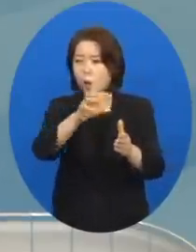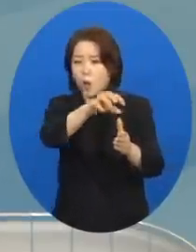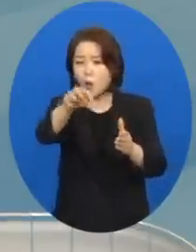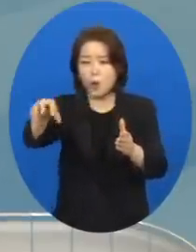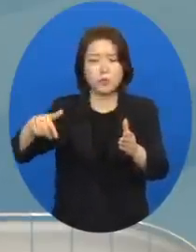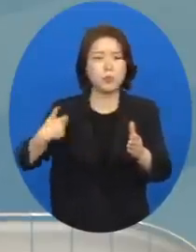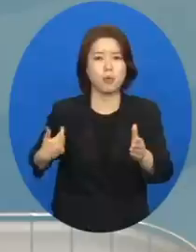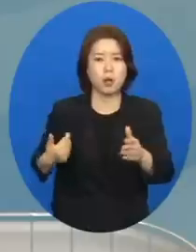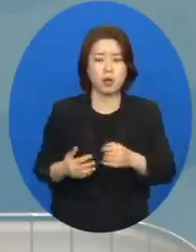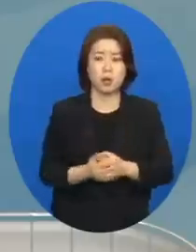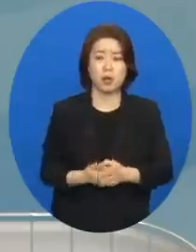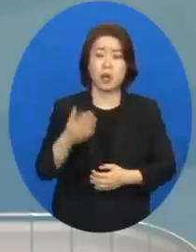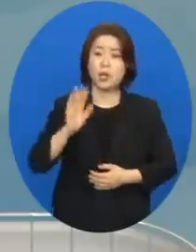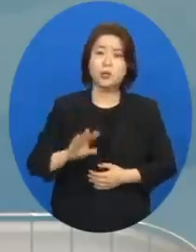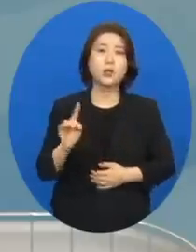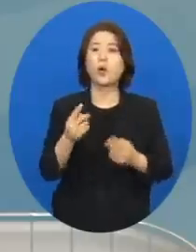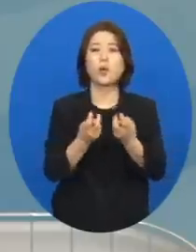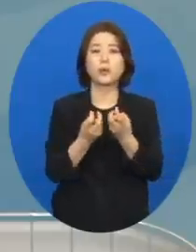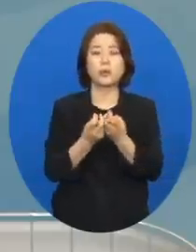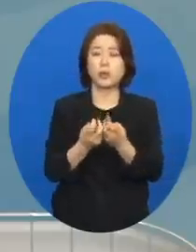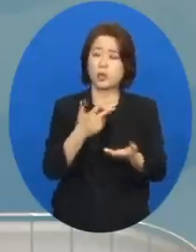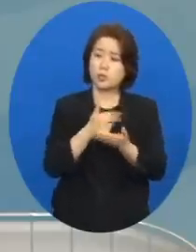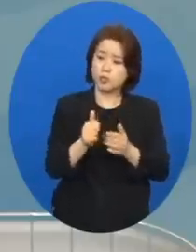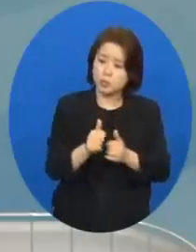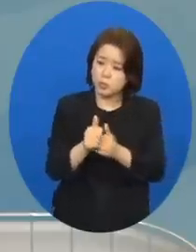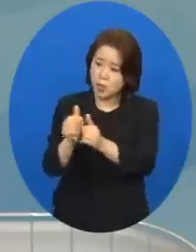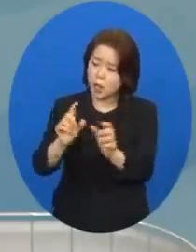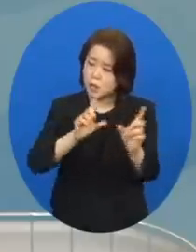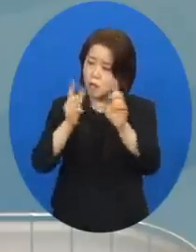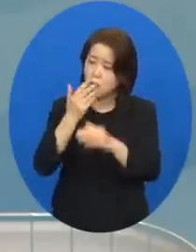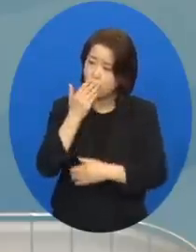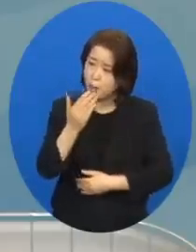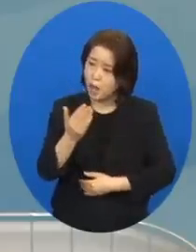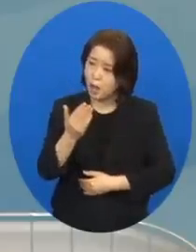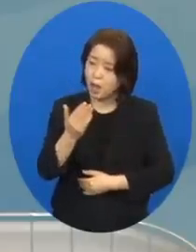그런데 어떻게 제가 주님을 따라 살 수 있겠습니까?